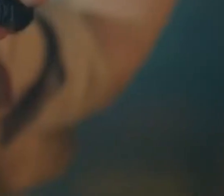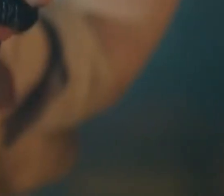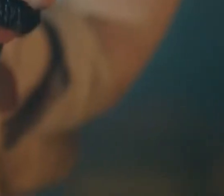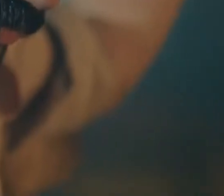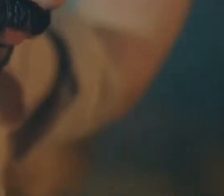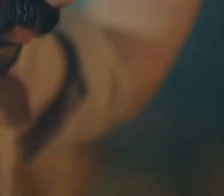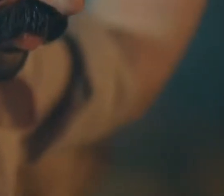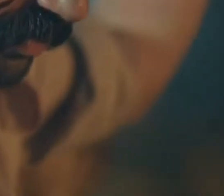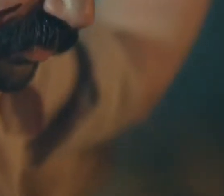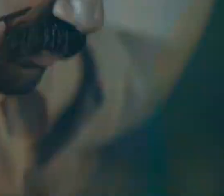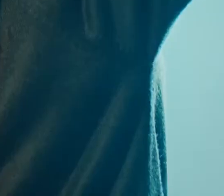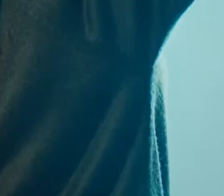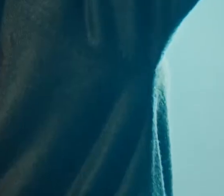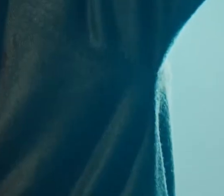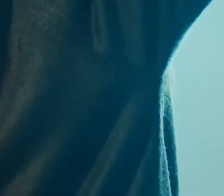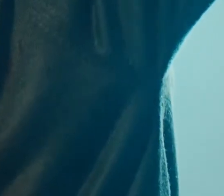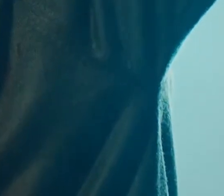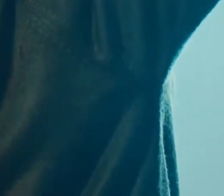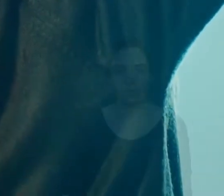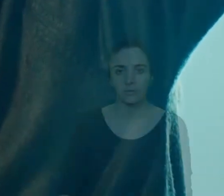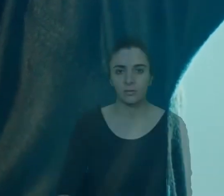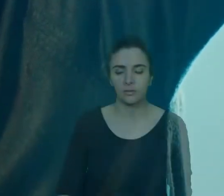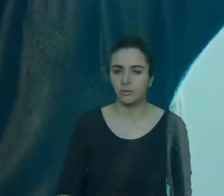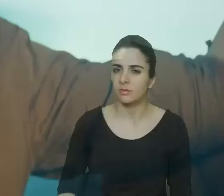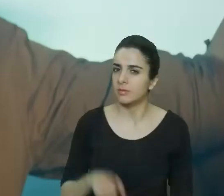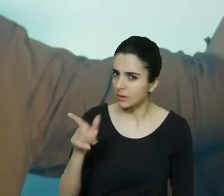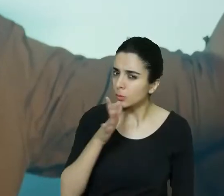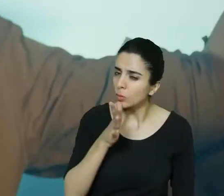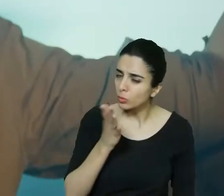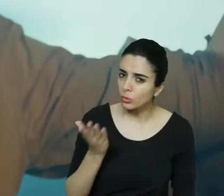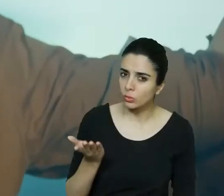Selim gülmek istedi, dudaklarındaki yara izin vermedi. Bileyim mi?